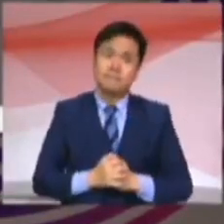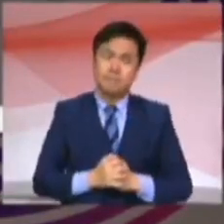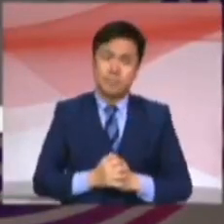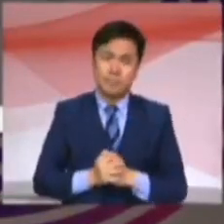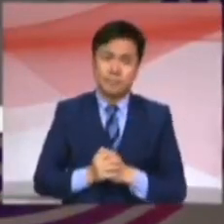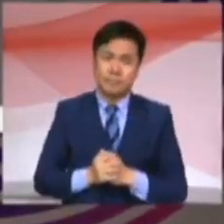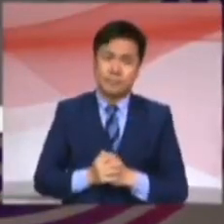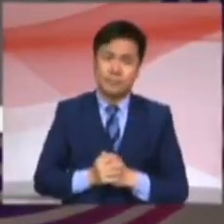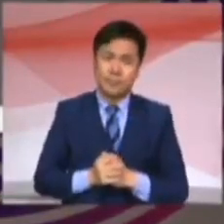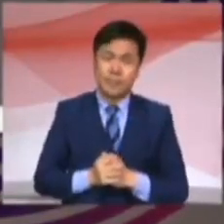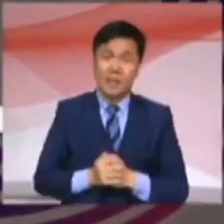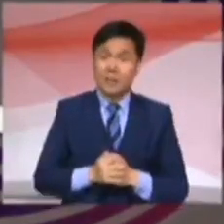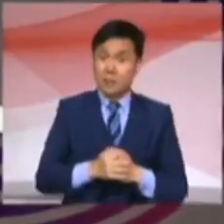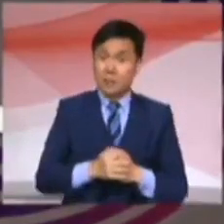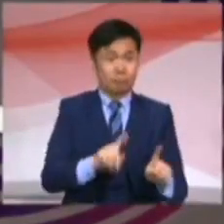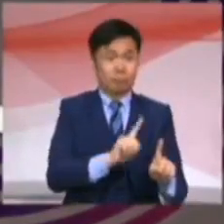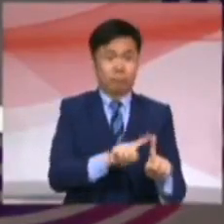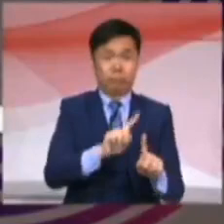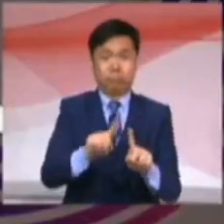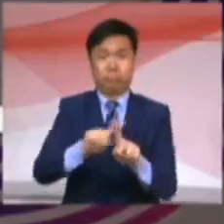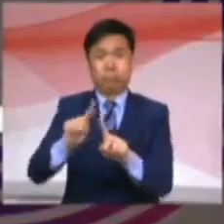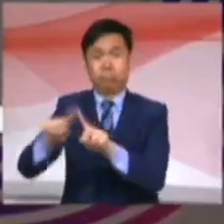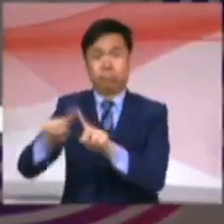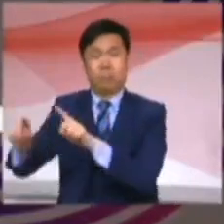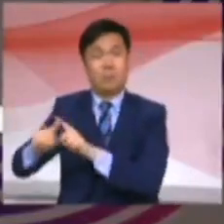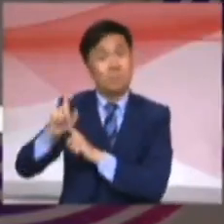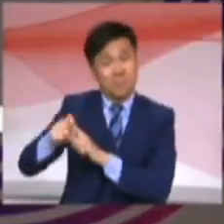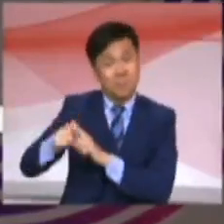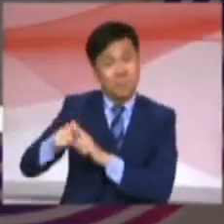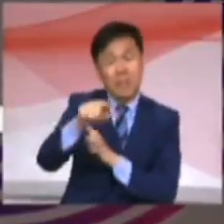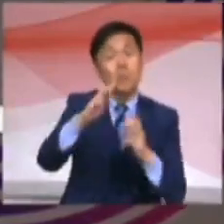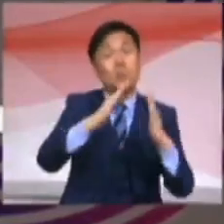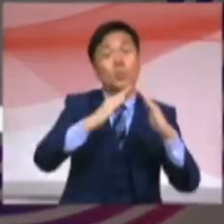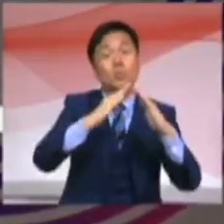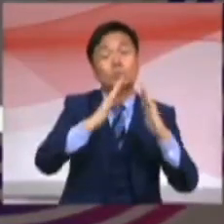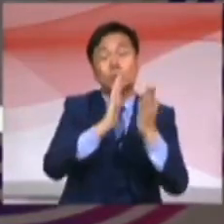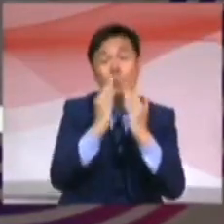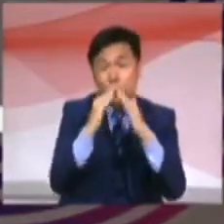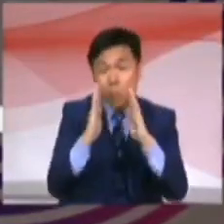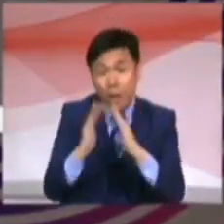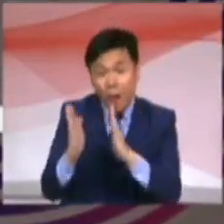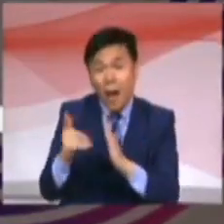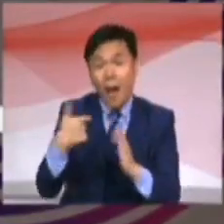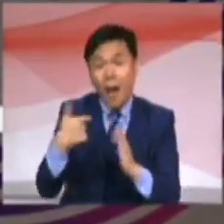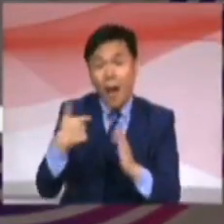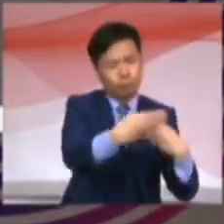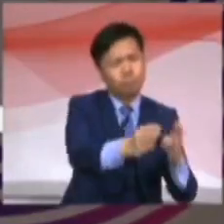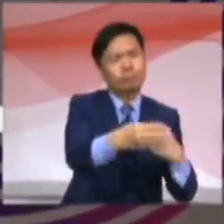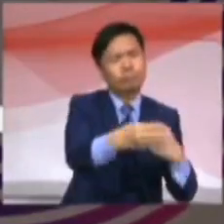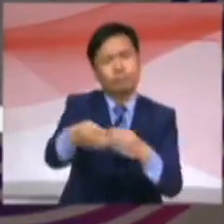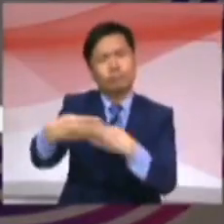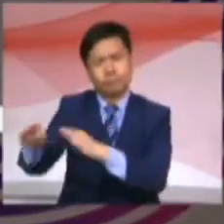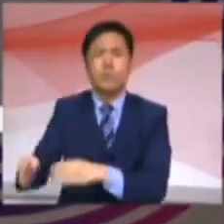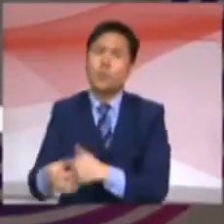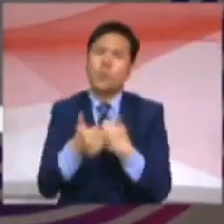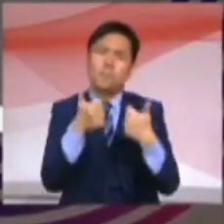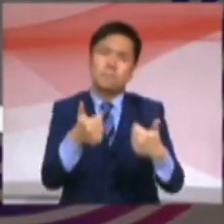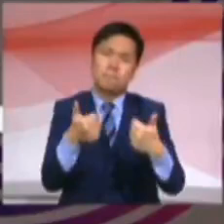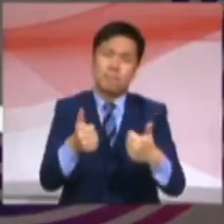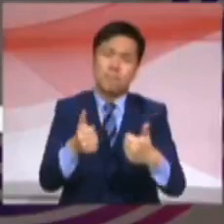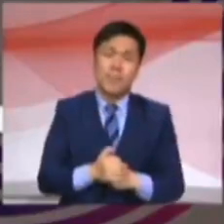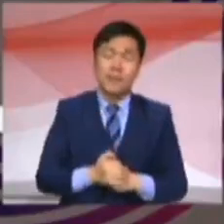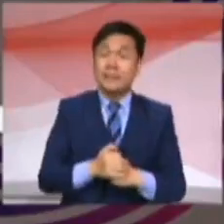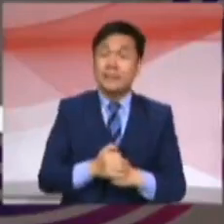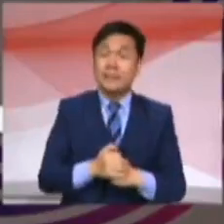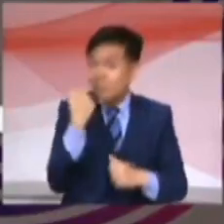Memandangkan keperluan logistik, bilik-bilik di sekolah cukup banyak, maka sekiranya kita bawa balik